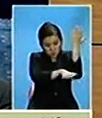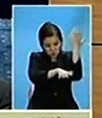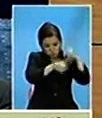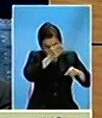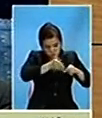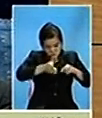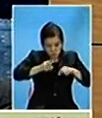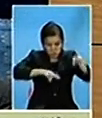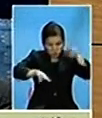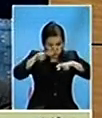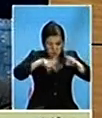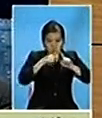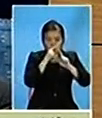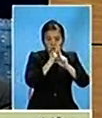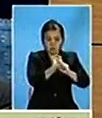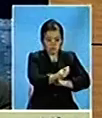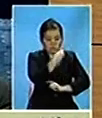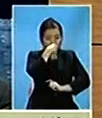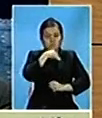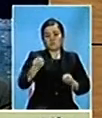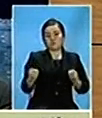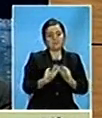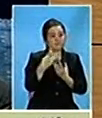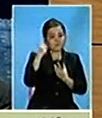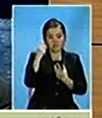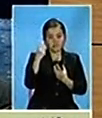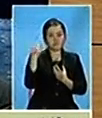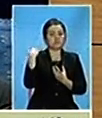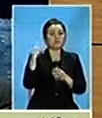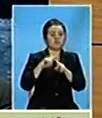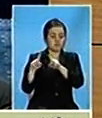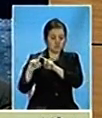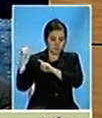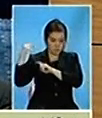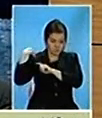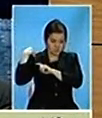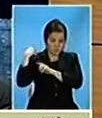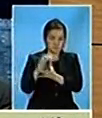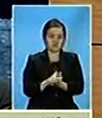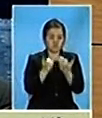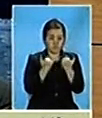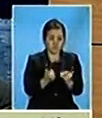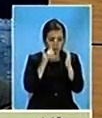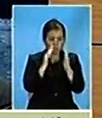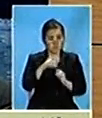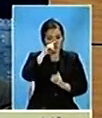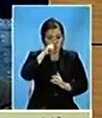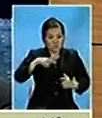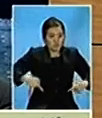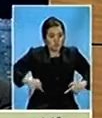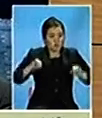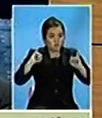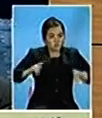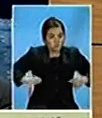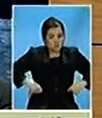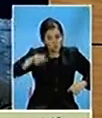ได้ซึ่งทำให้เกิดพิษภัยกับผู้บริโภคในหลายส่วนโดยเฉพาะหลายคนที่ขณะนี้คนไทยเราเป็นโรคไตค่อนข้างมาก